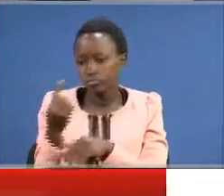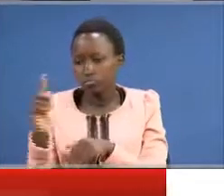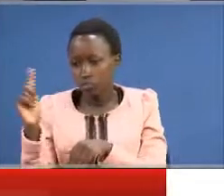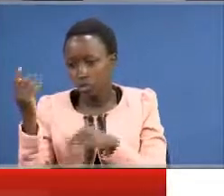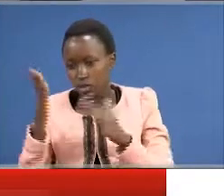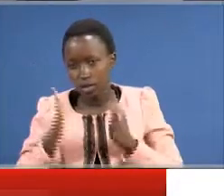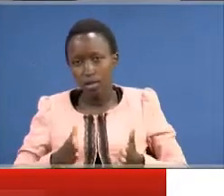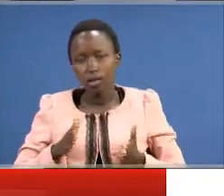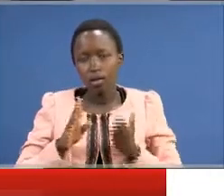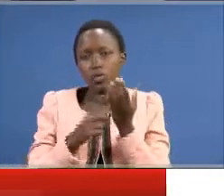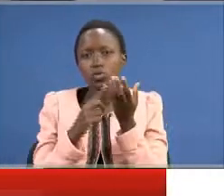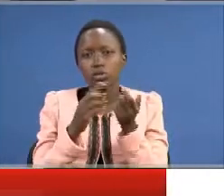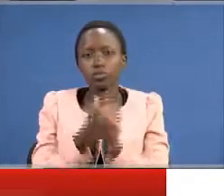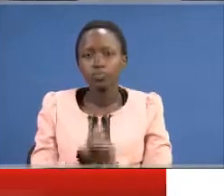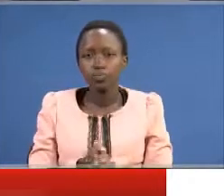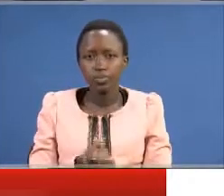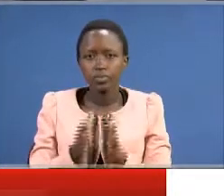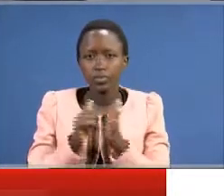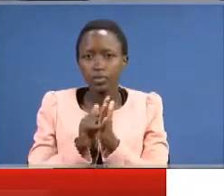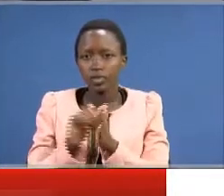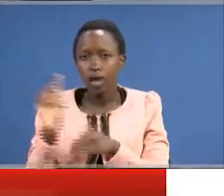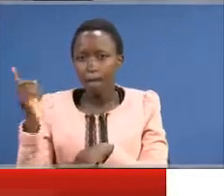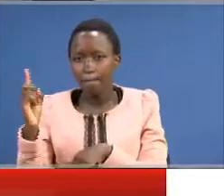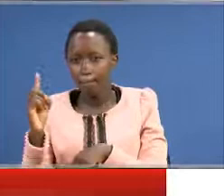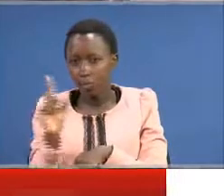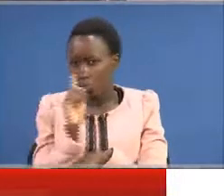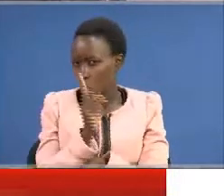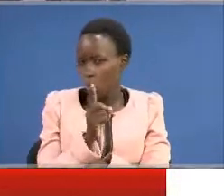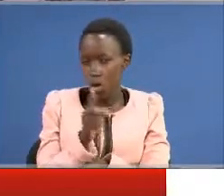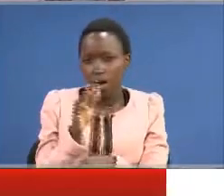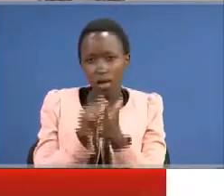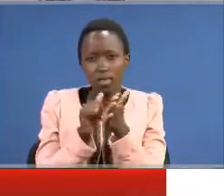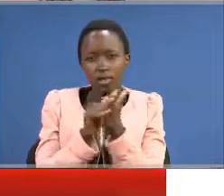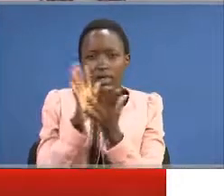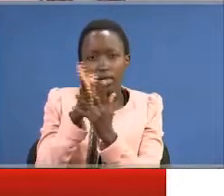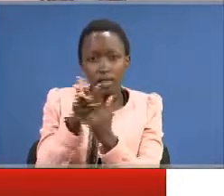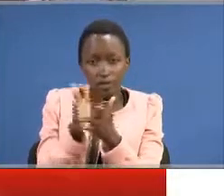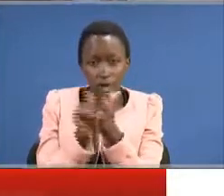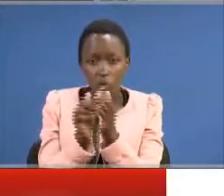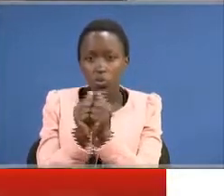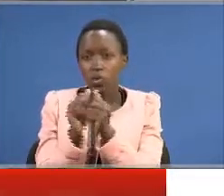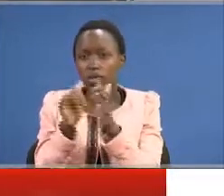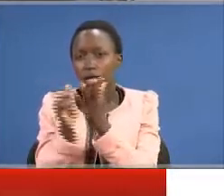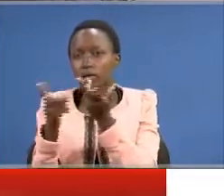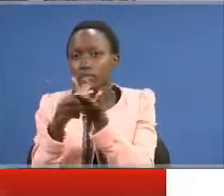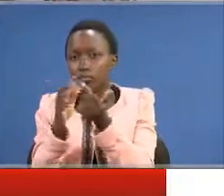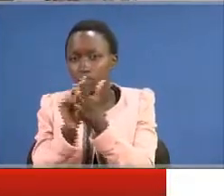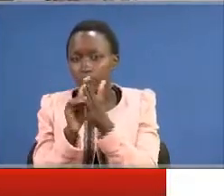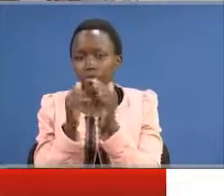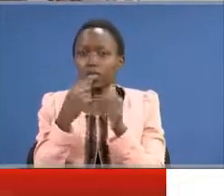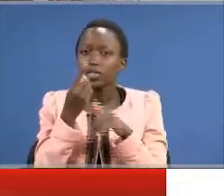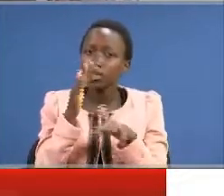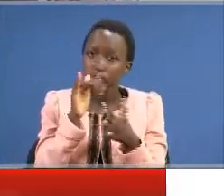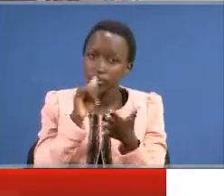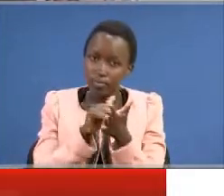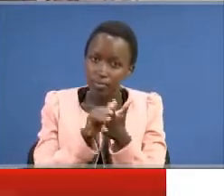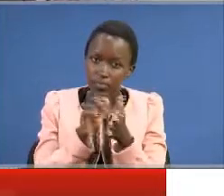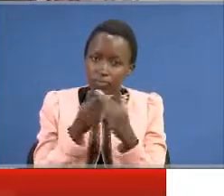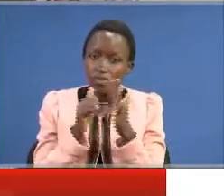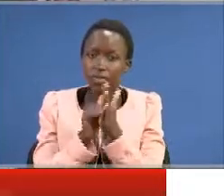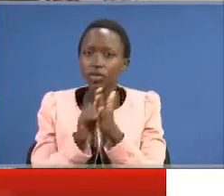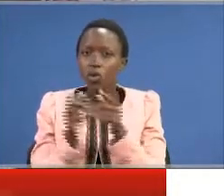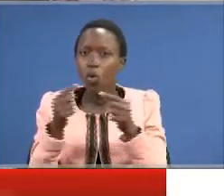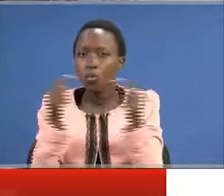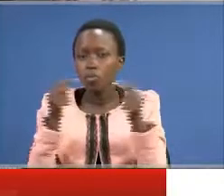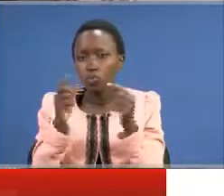Mkenya anahesabiwa. Idara hizo kadhalika zimetoa onyo kali kwa wale wanaohujumu mchakato huu wa kuhesabu watu na kushikilia kuwa kufanya hivyo ni